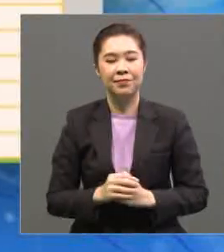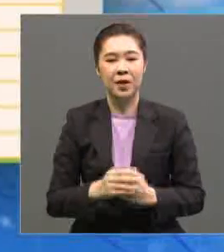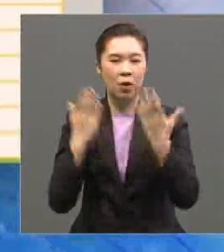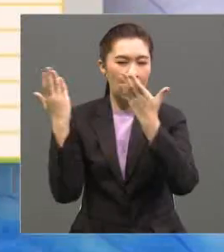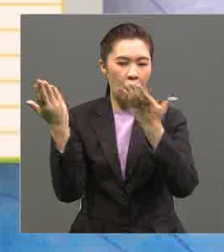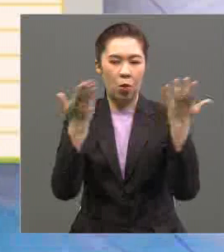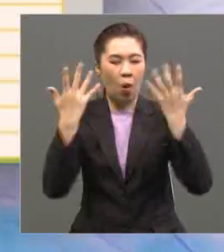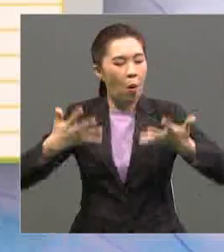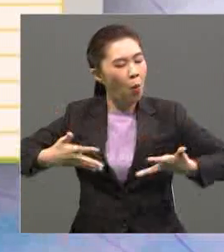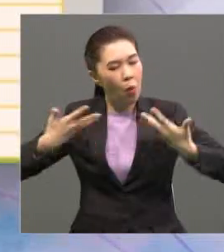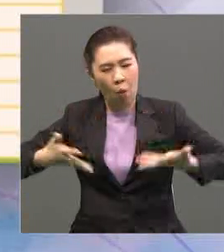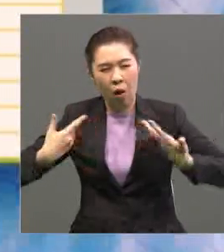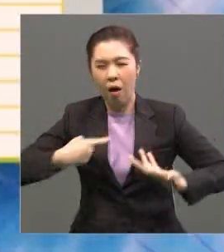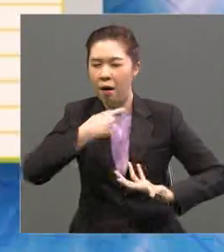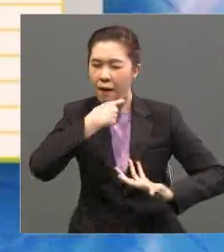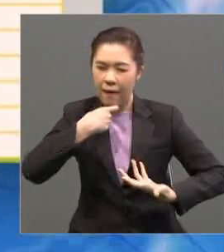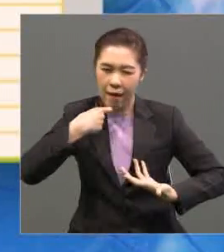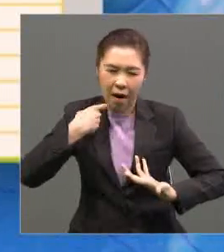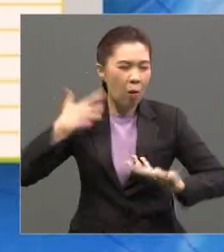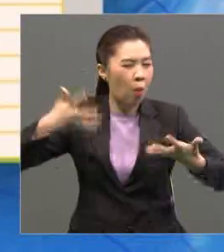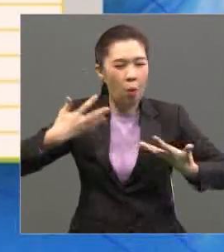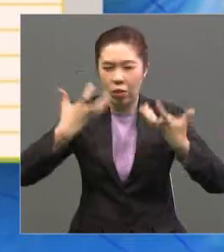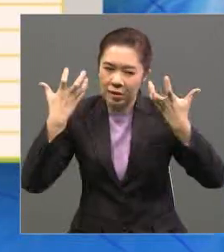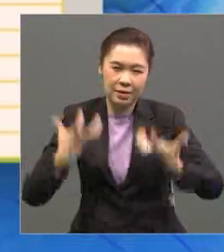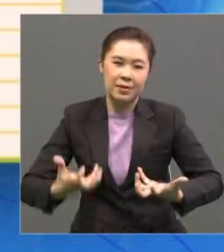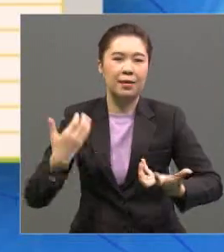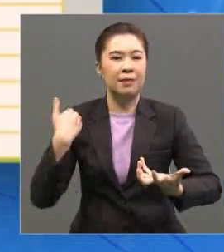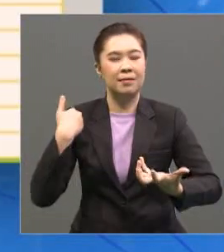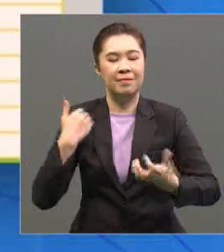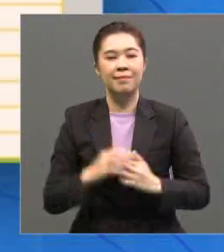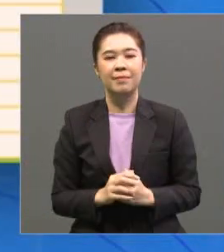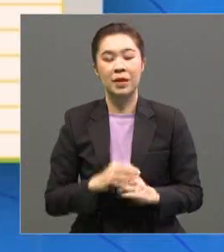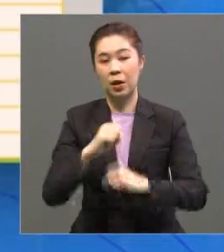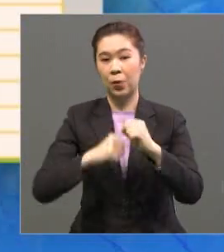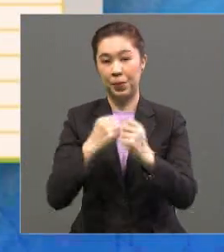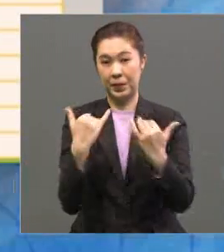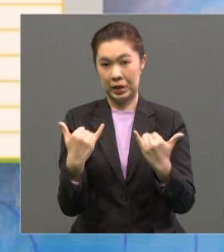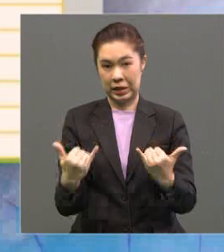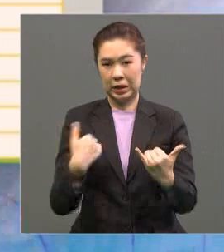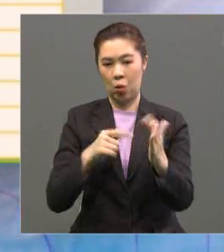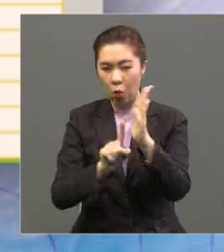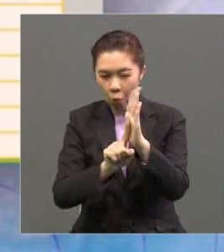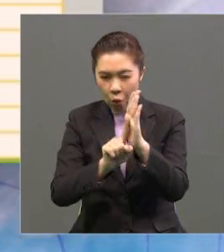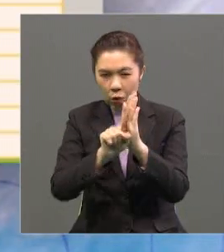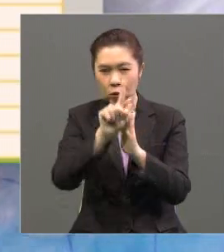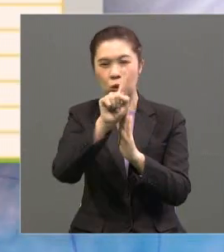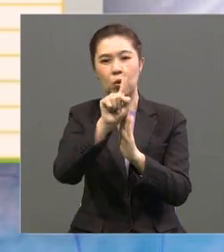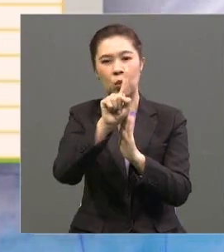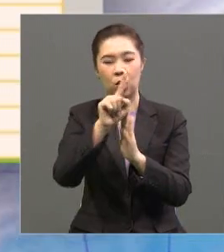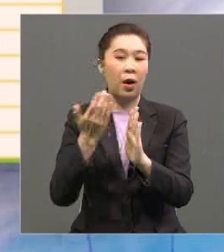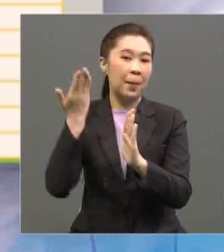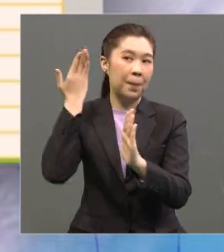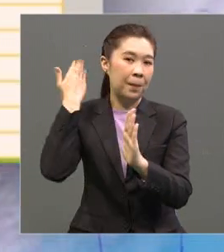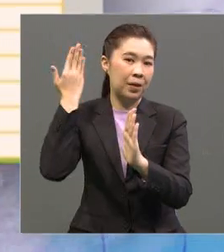จะร้อนอบอ้าวและจะมีอากาศร้อนจัดในหลายพื้นที่คาดปีนี้นะครับอุณหภูมิสูงสุดจะสูงกว่